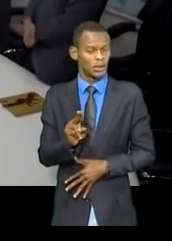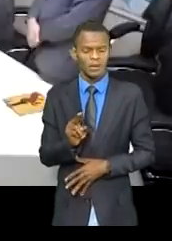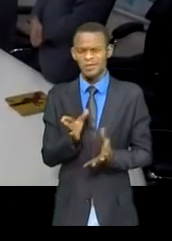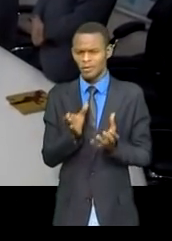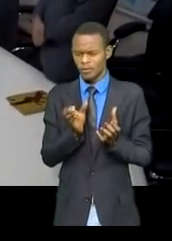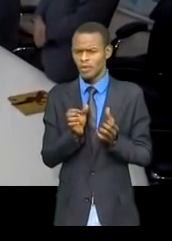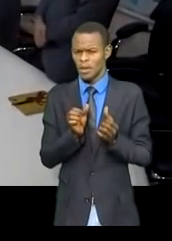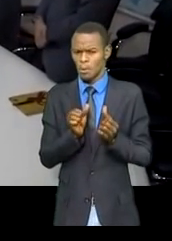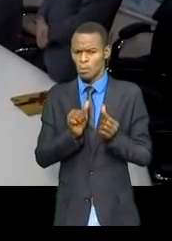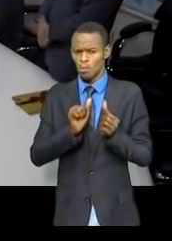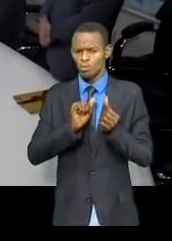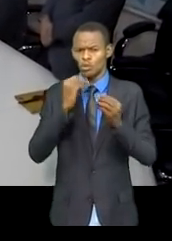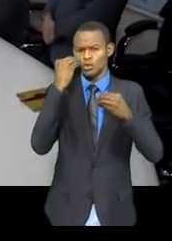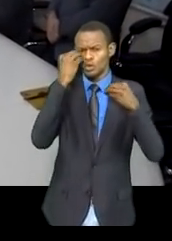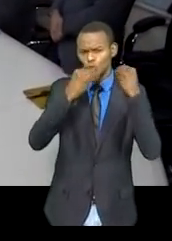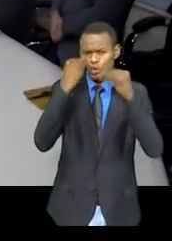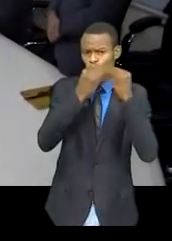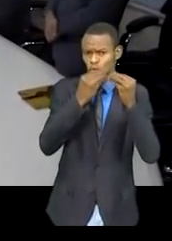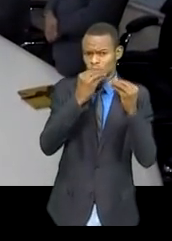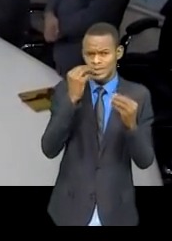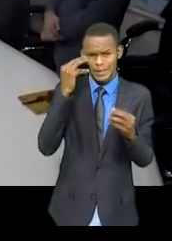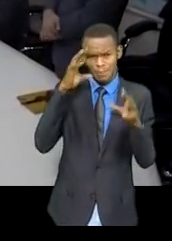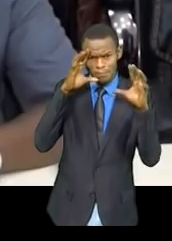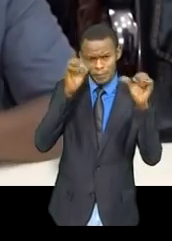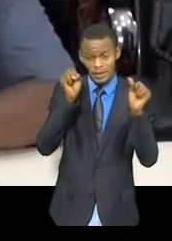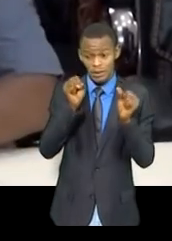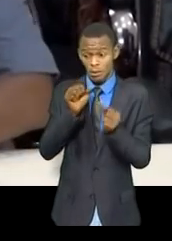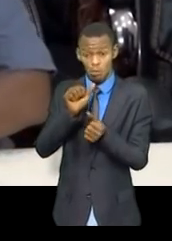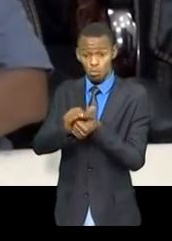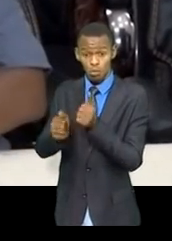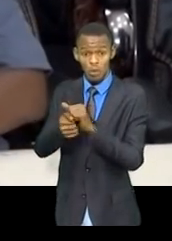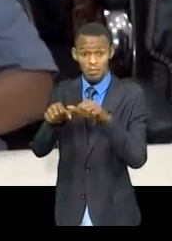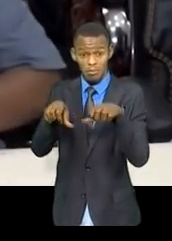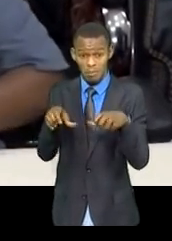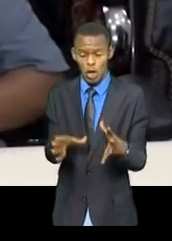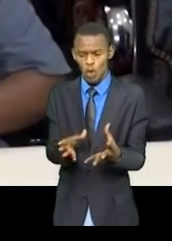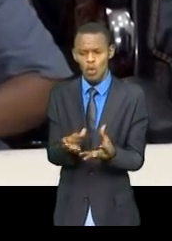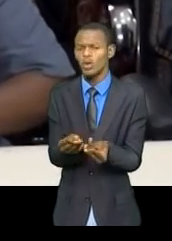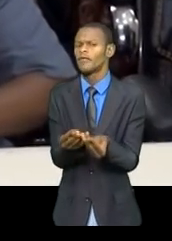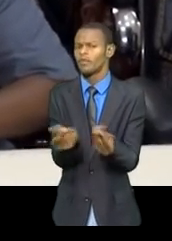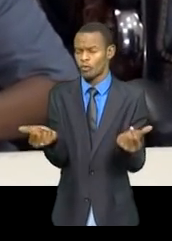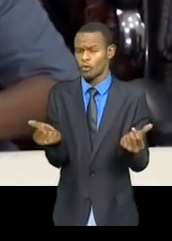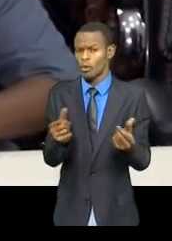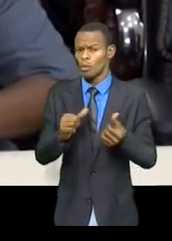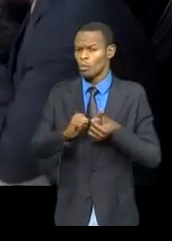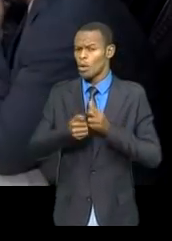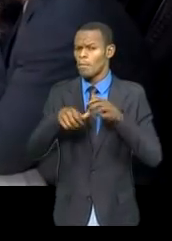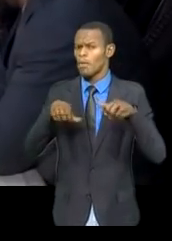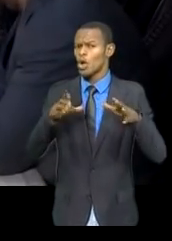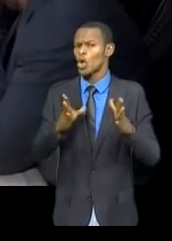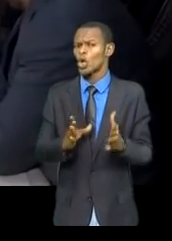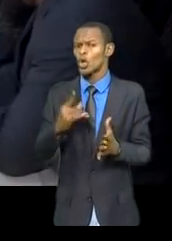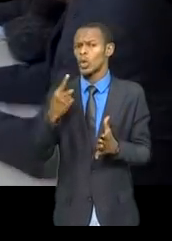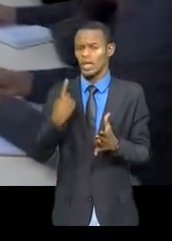à l'amélioration des conditions de vie des Congolais, il faut des moyens nécessaires pour la réussite des actions du gouvernement que